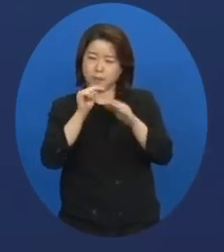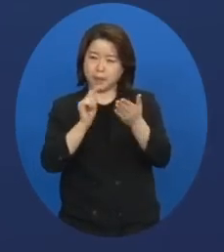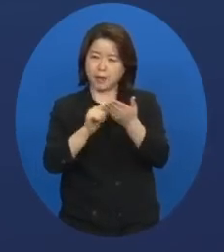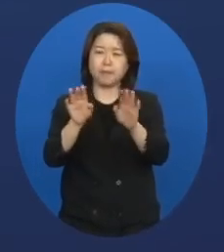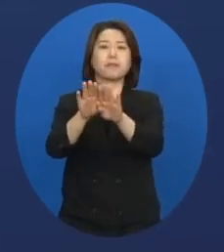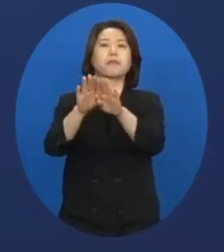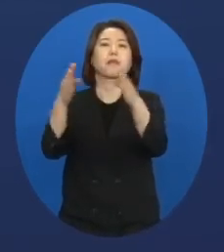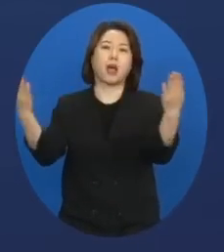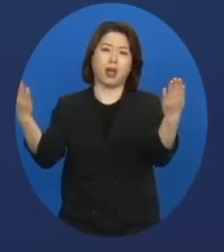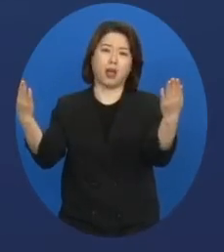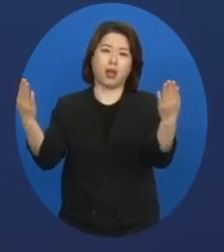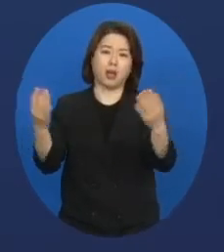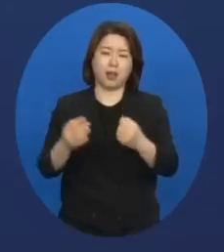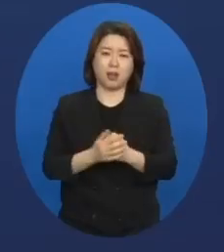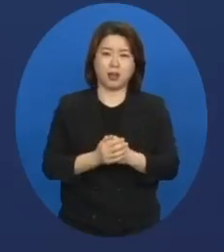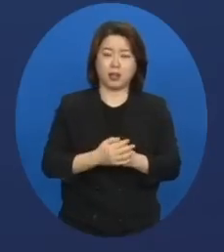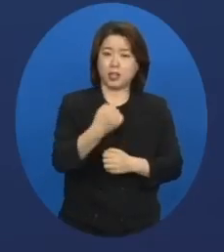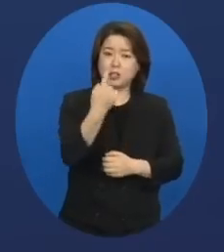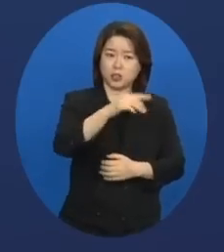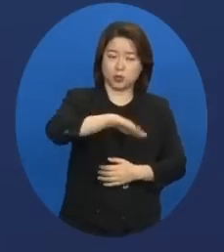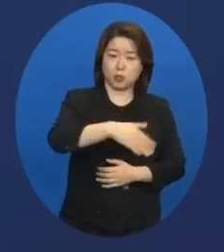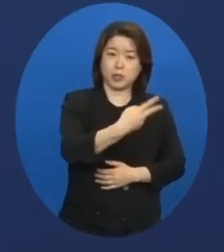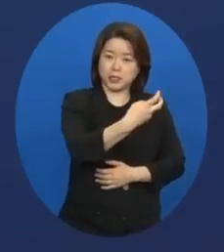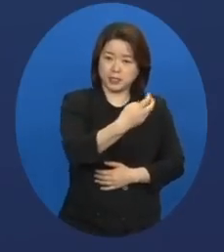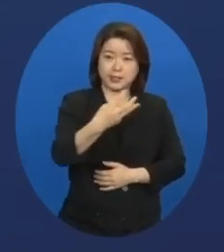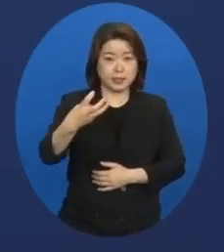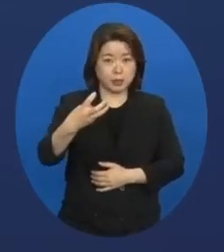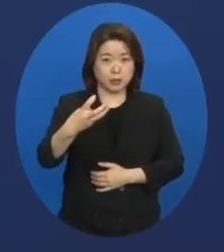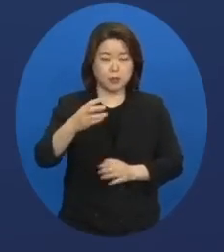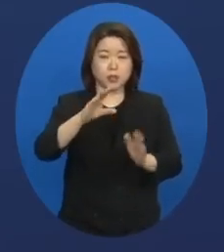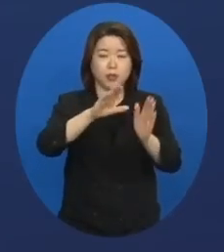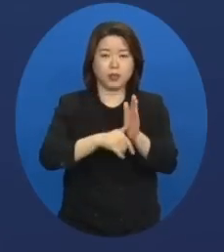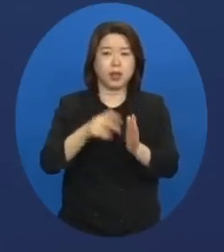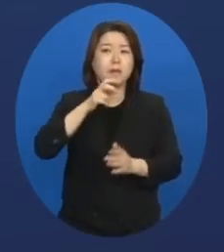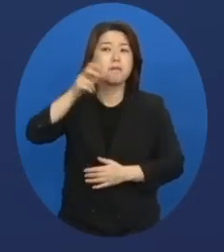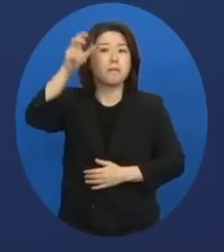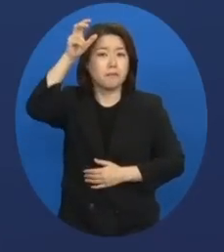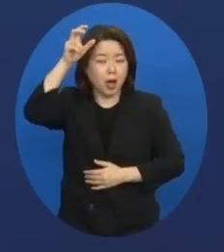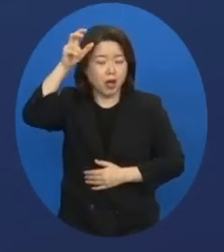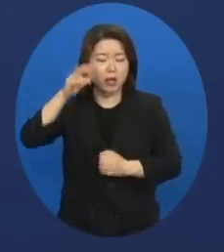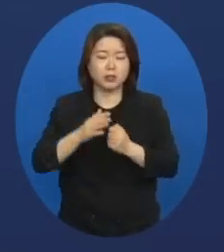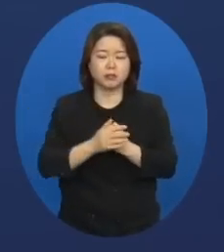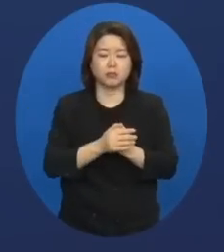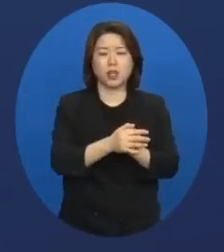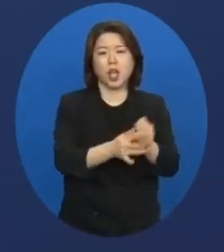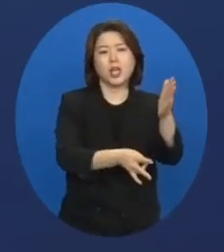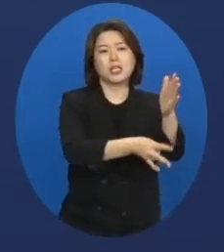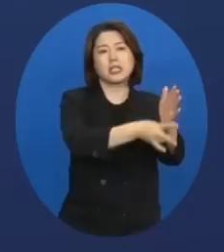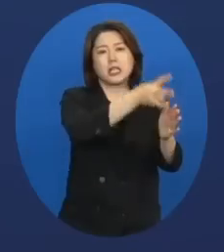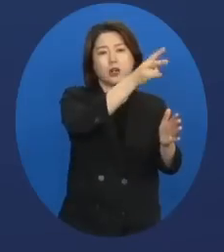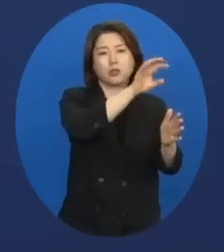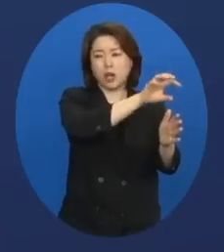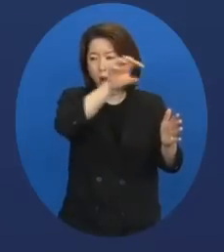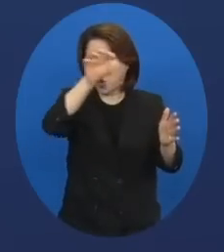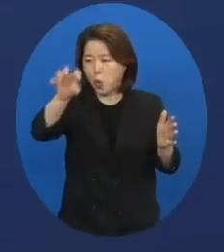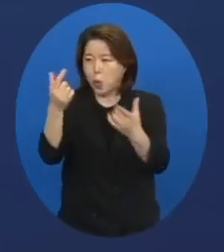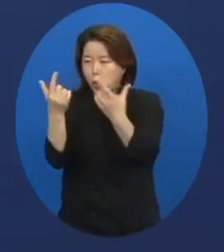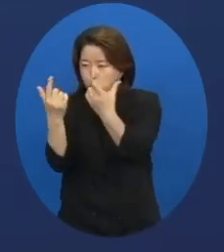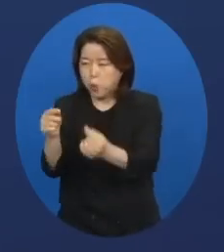거예요. 1920, 30년대 평양은 동방의 예루살렘이라는 별명을